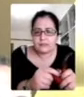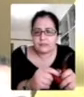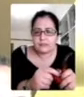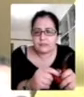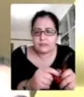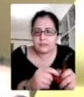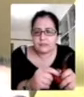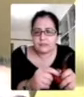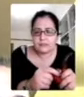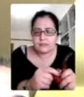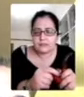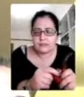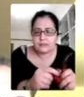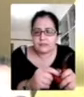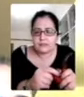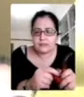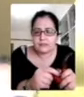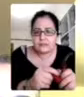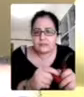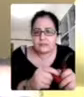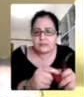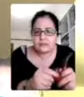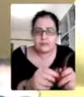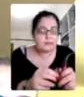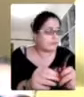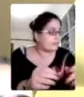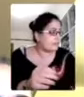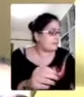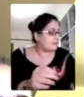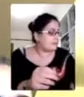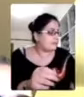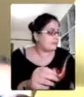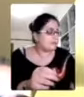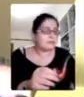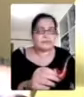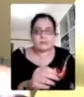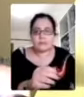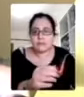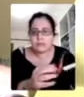Yüksekli tempo edilmesi ile ulaşıyor. Yüksekli tempo nedir? Ben onu çok anlamadım.